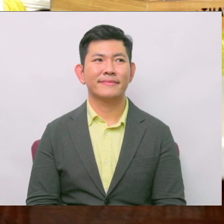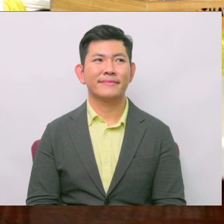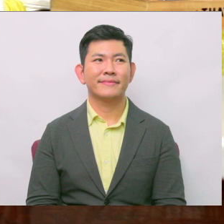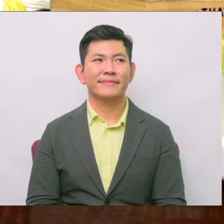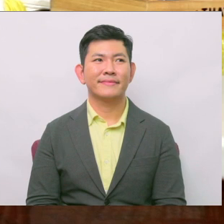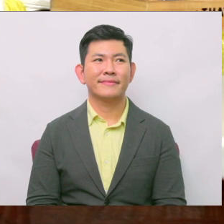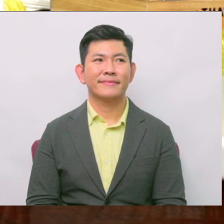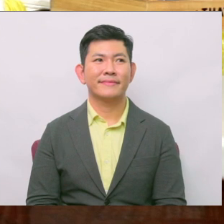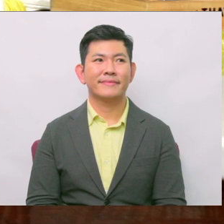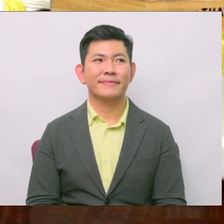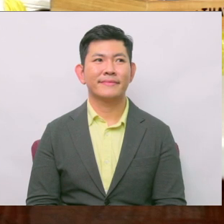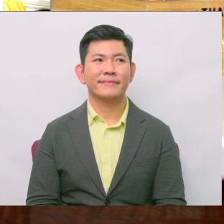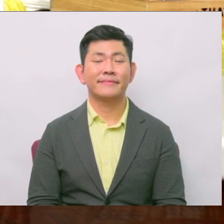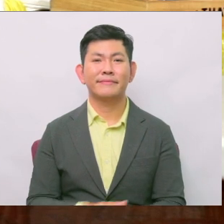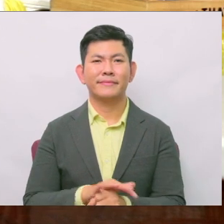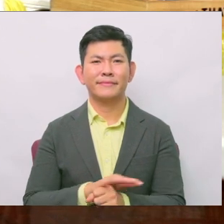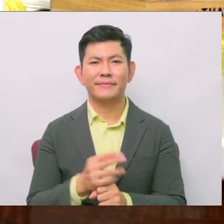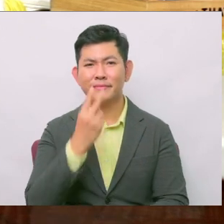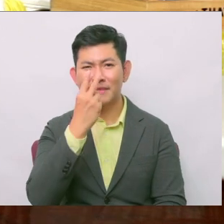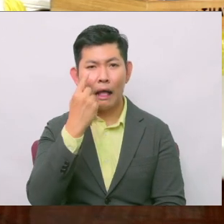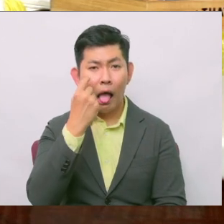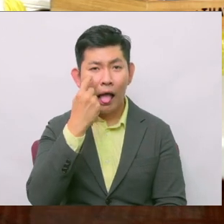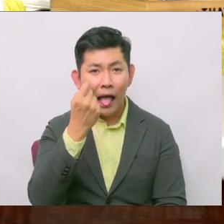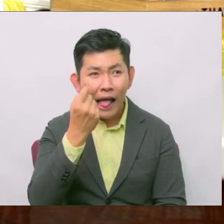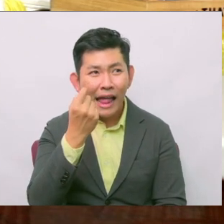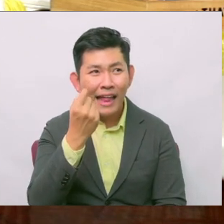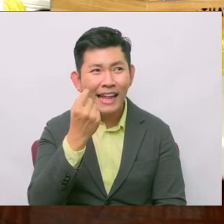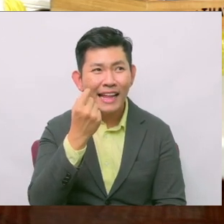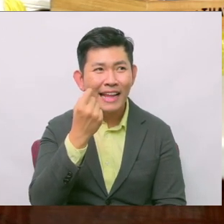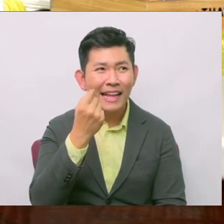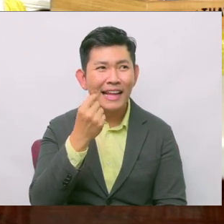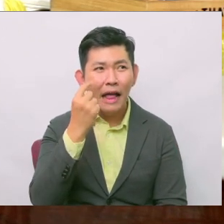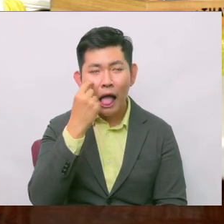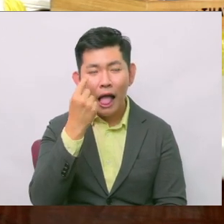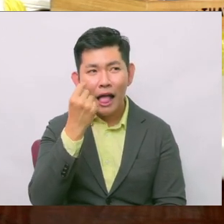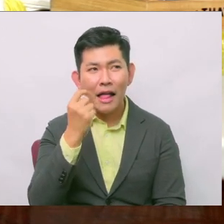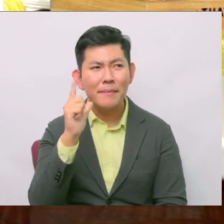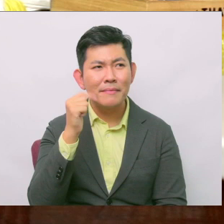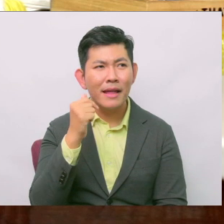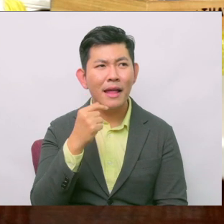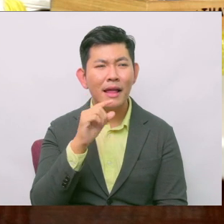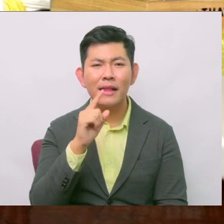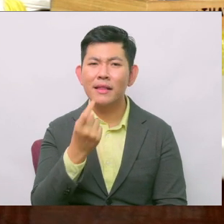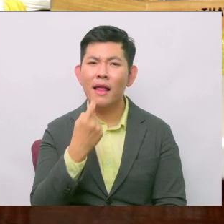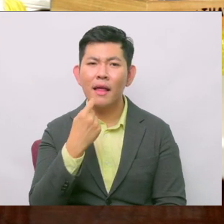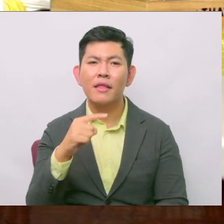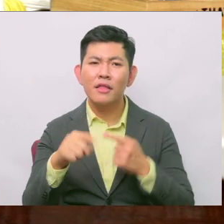ม่อ๋อเราพอดีมองไม่เห็นเนาะคุณแม่น้องนัสรีคุณแม่น้องนัสรีตอบมาว่ายังไงบ้างค